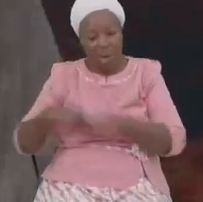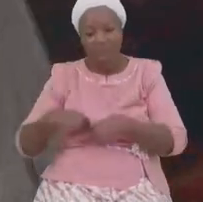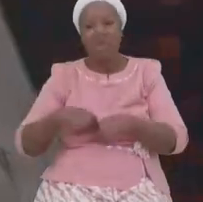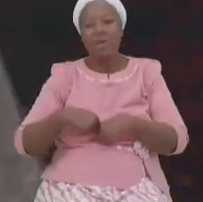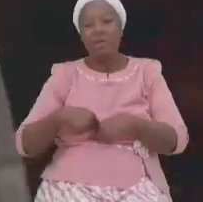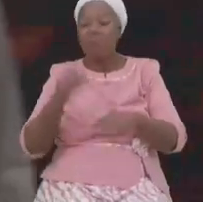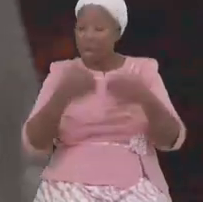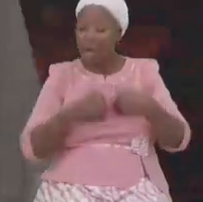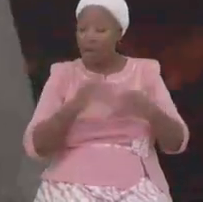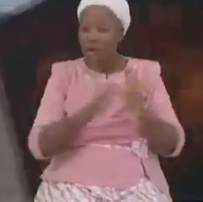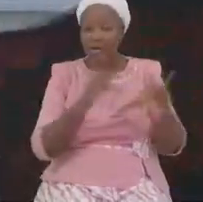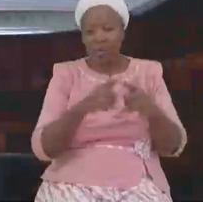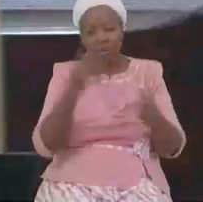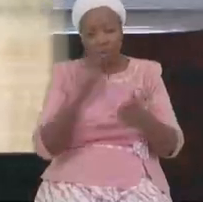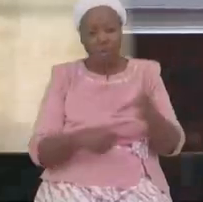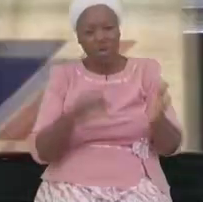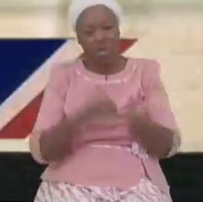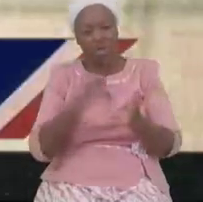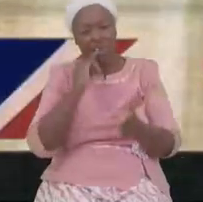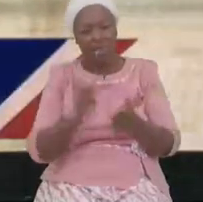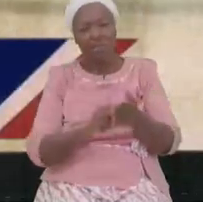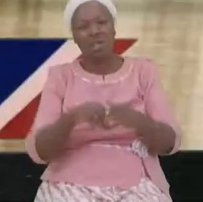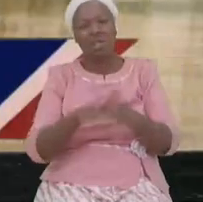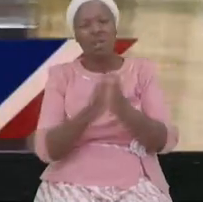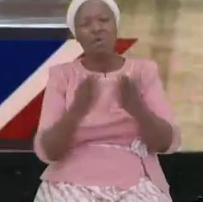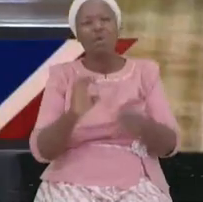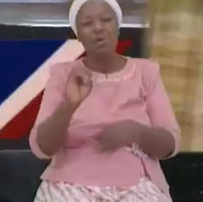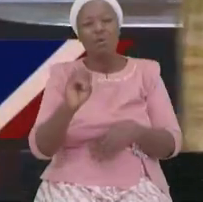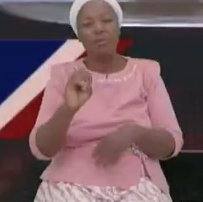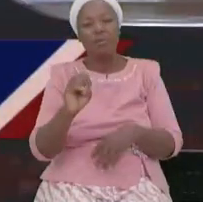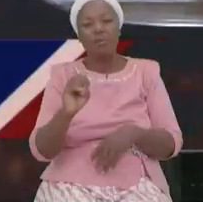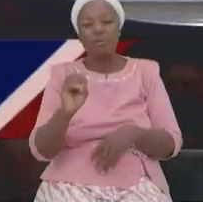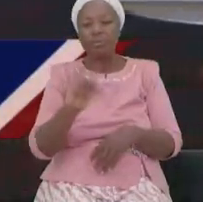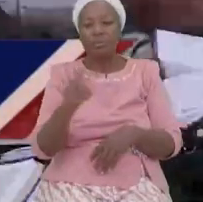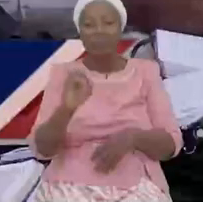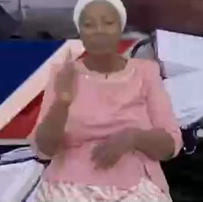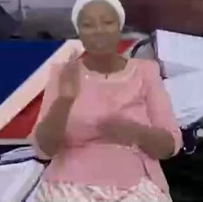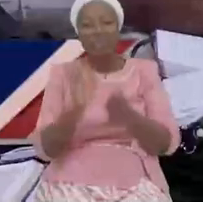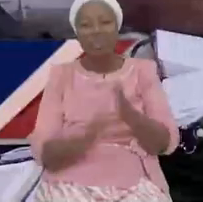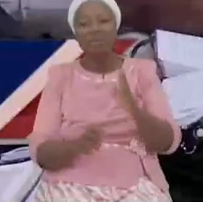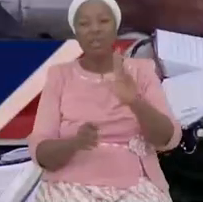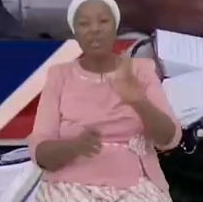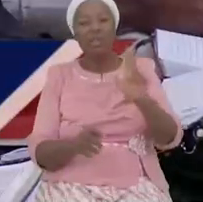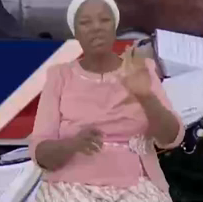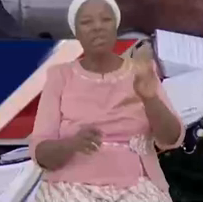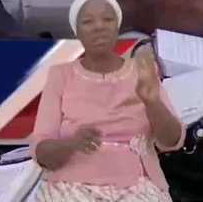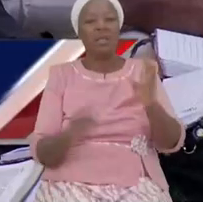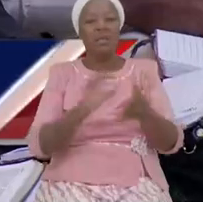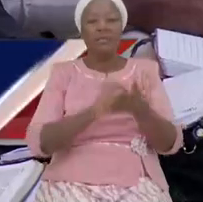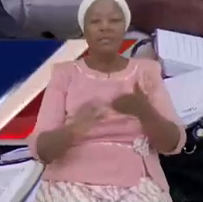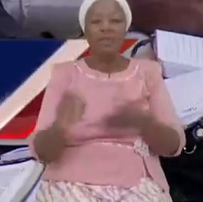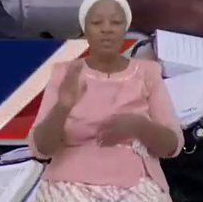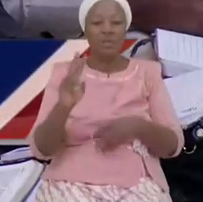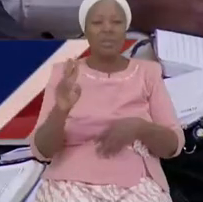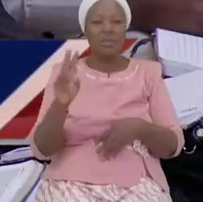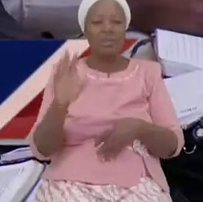Ézéchiel 36, verset 25. Ézéchiel 36, verset 25.